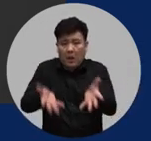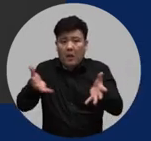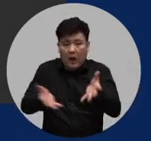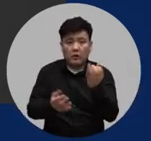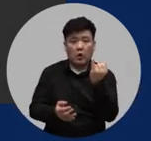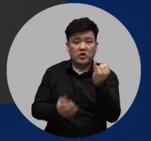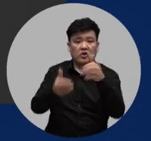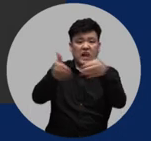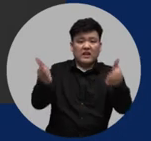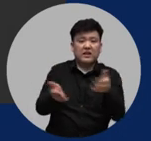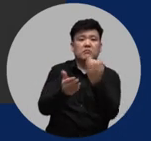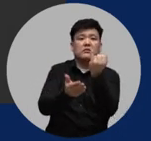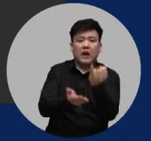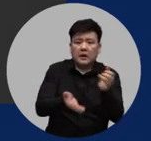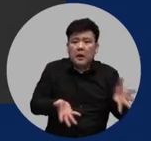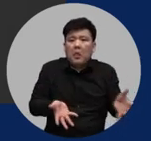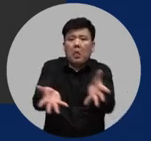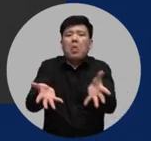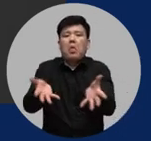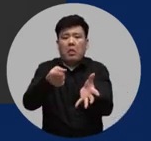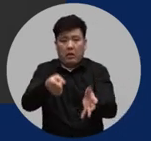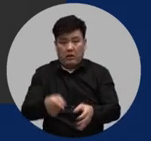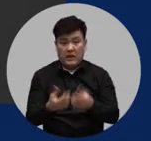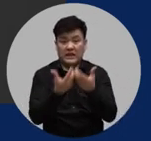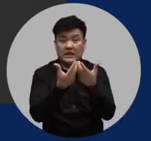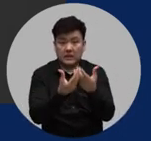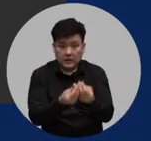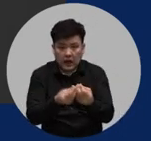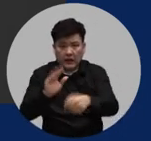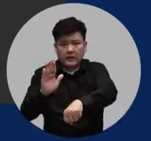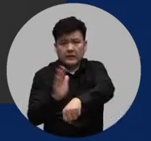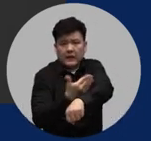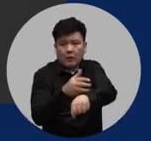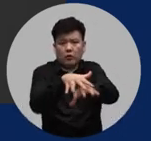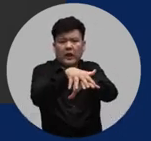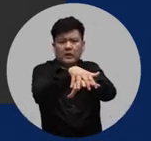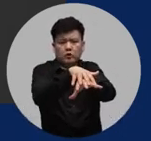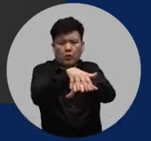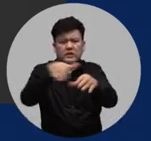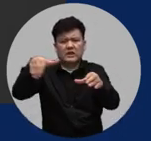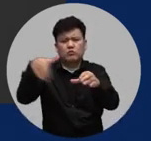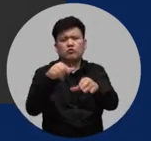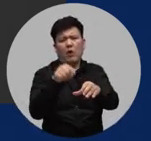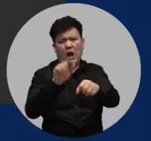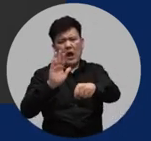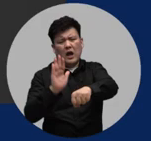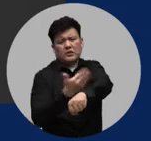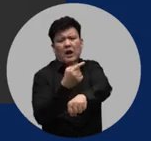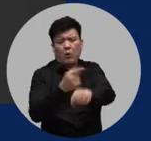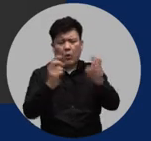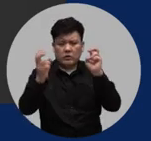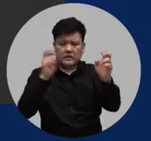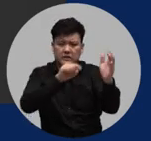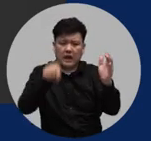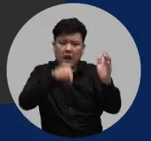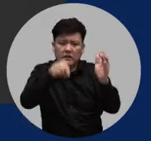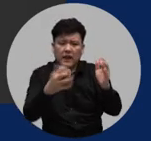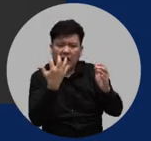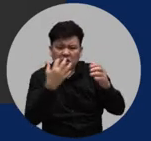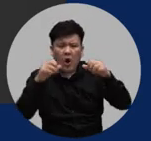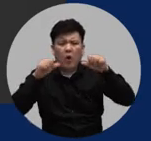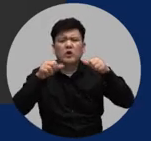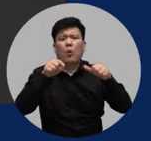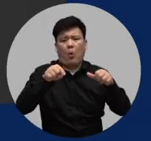여자 팀장이었습니다. 해당 사례는 그릇된 조직 문화에서 흔히 발생하고 있는 직장 내